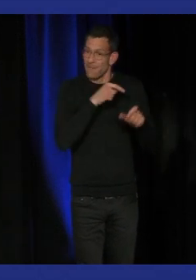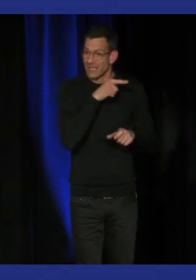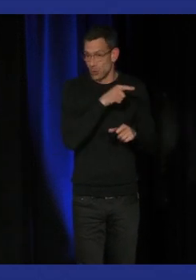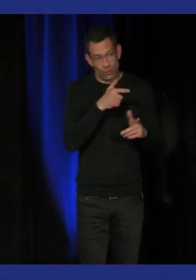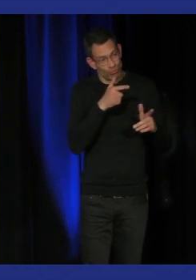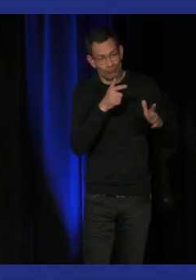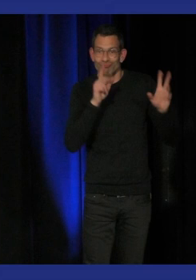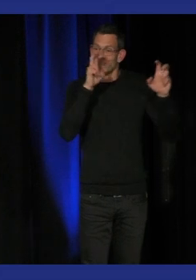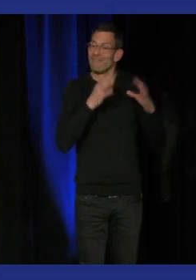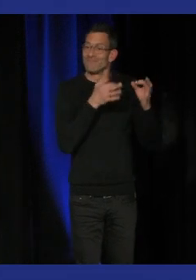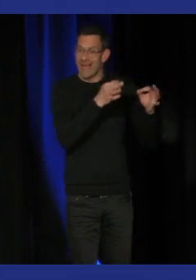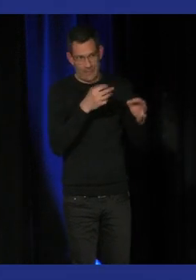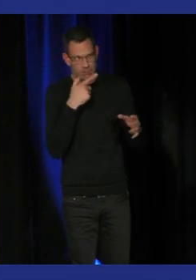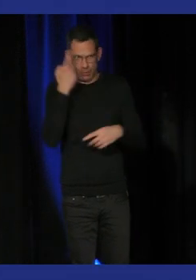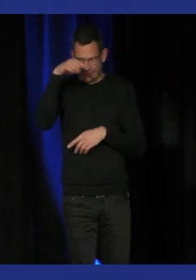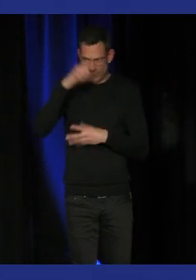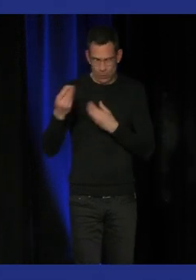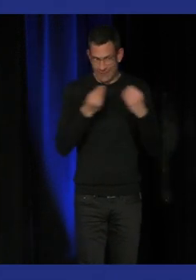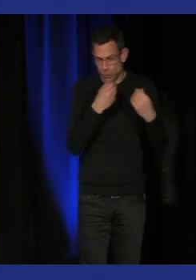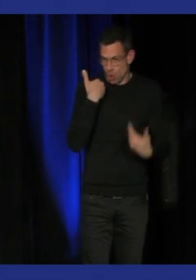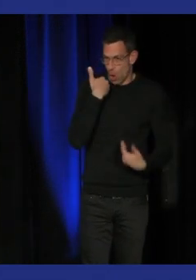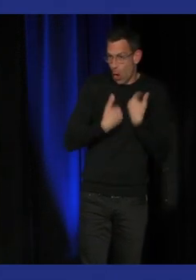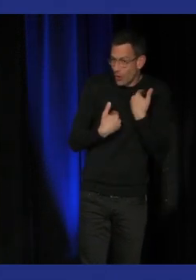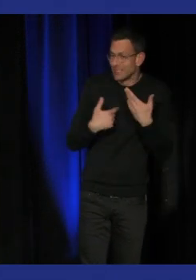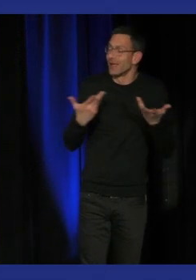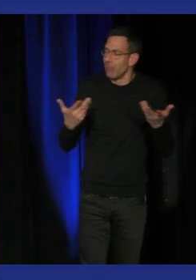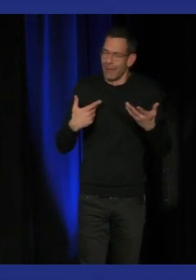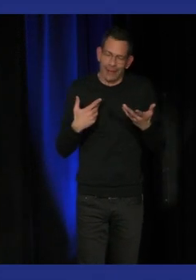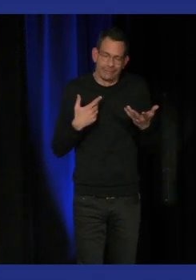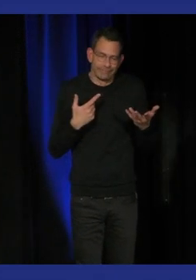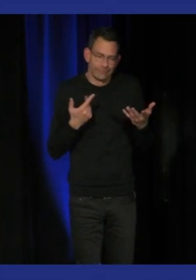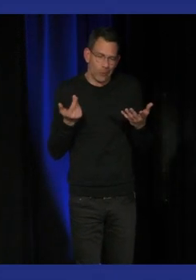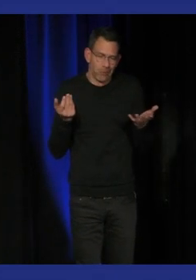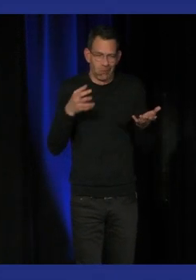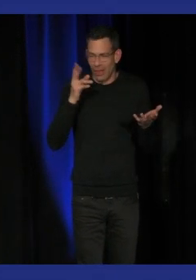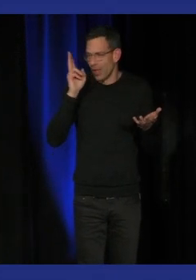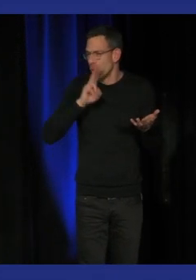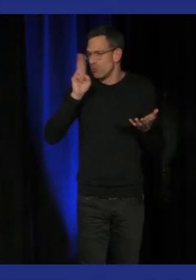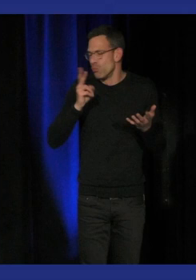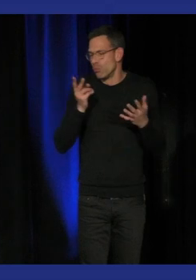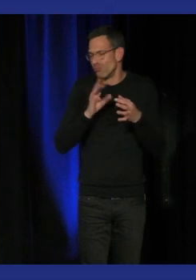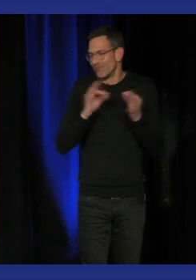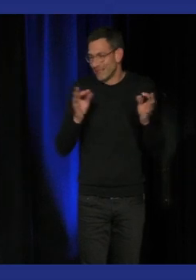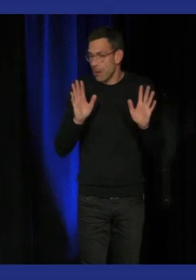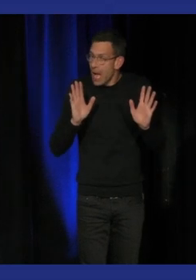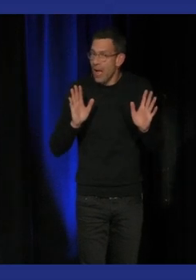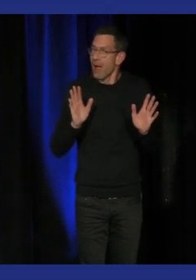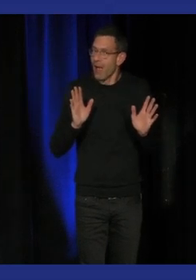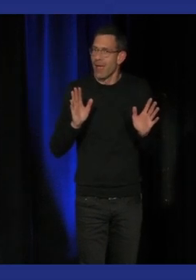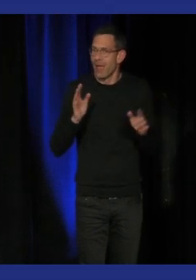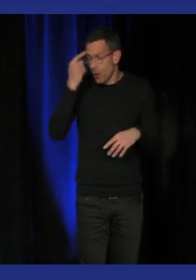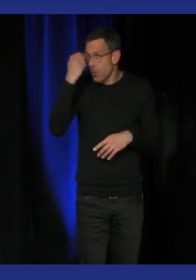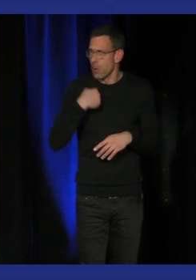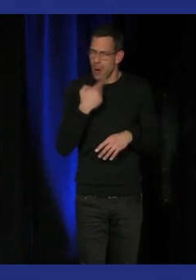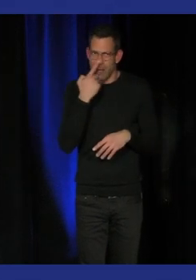par la philosophie. Alors, ça peut sembler un petit peu anecdotique de faire référence à cela, mais pas à mon